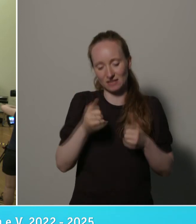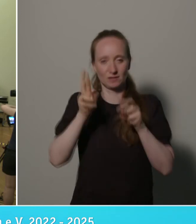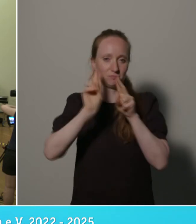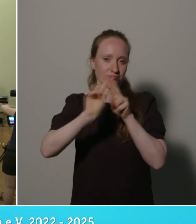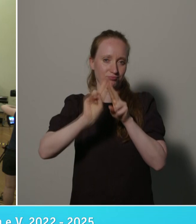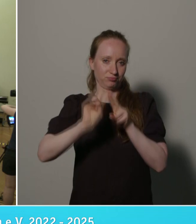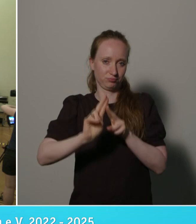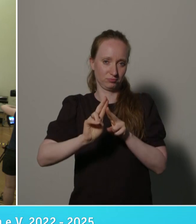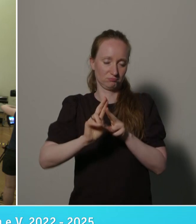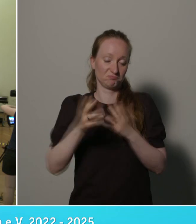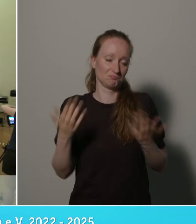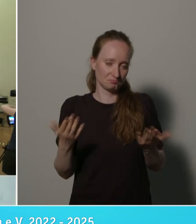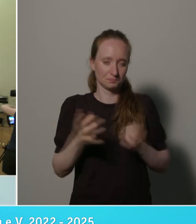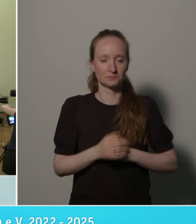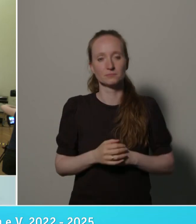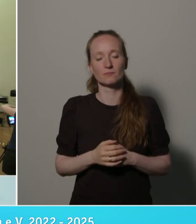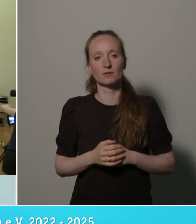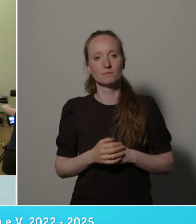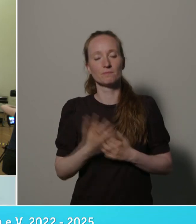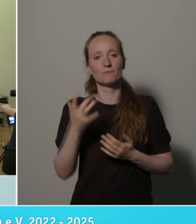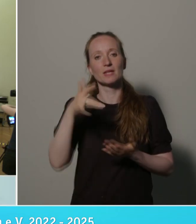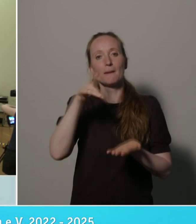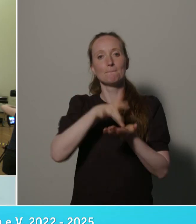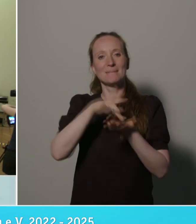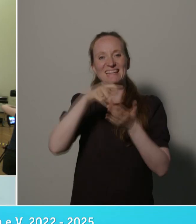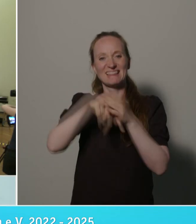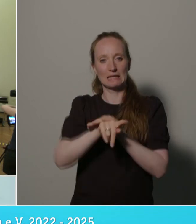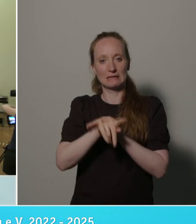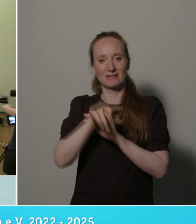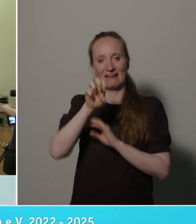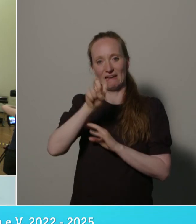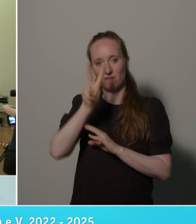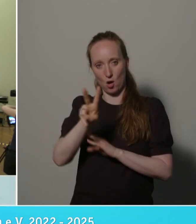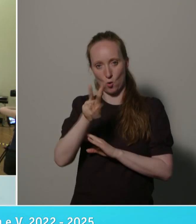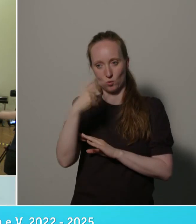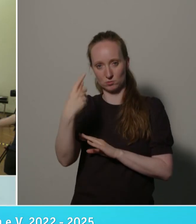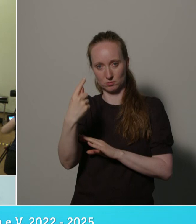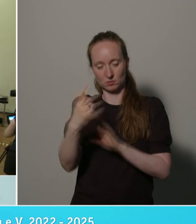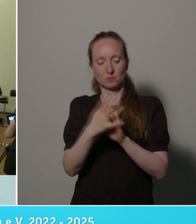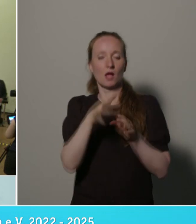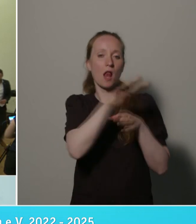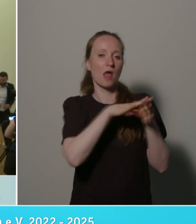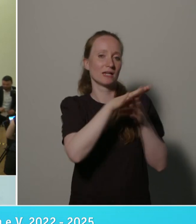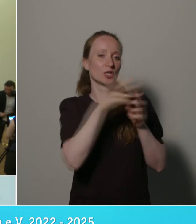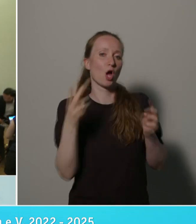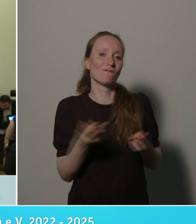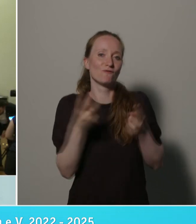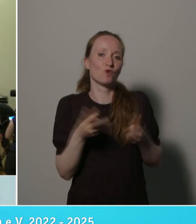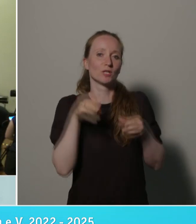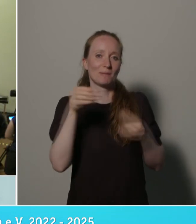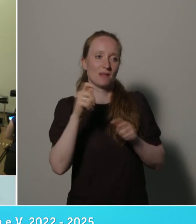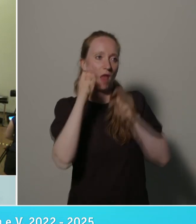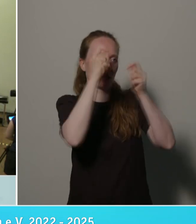korrigiert. Der Mittendrin e.V. hat Fördermittel beim Land beantragt und sich dabei